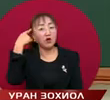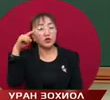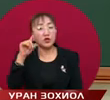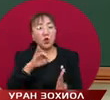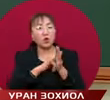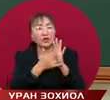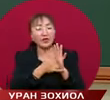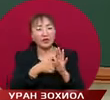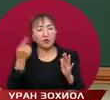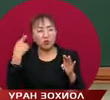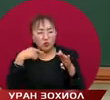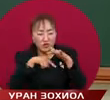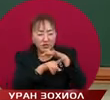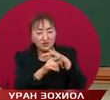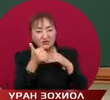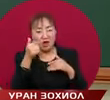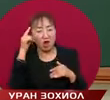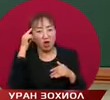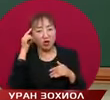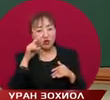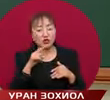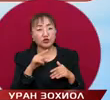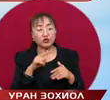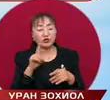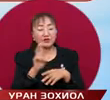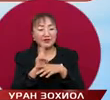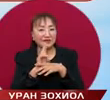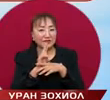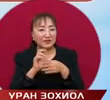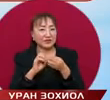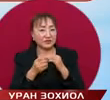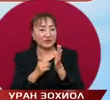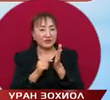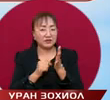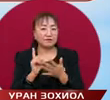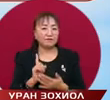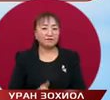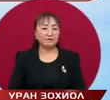илүү сайн ойлгохын тулд бүгдээрээ дараах даалгавруудыг гүйцэтгэе.